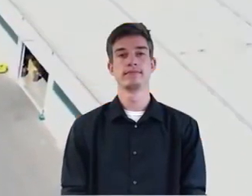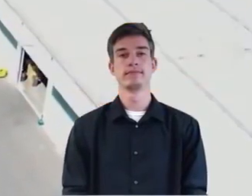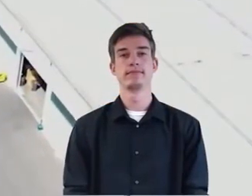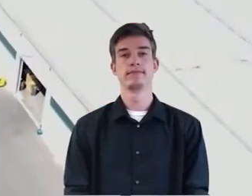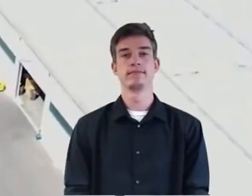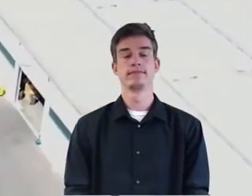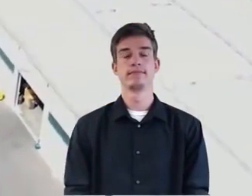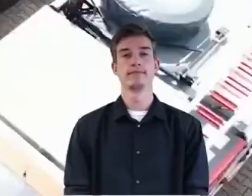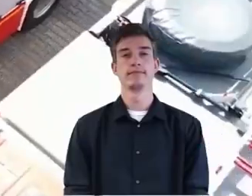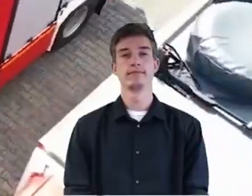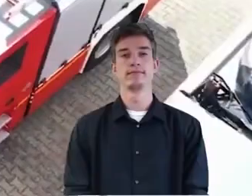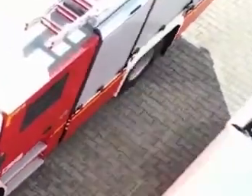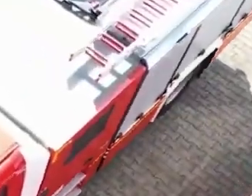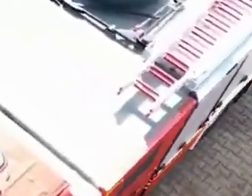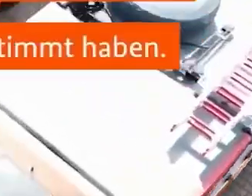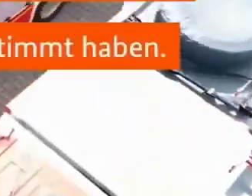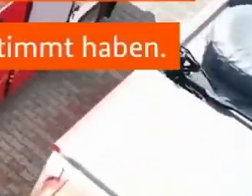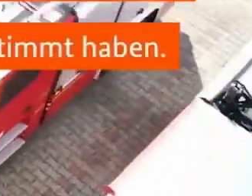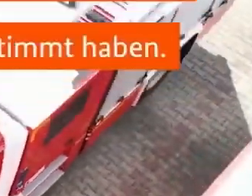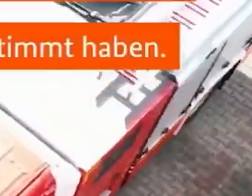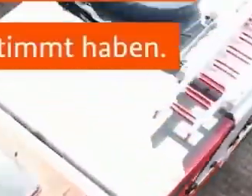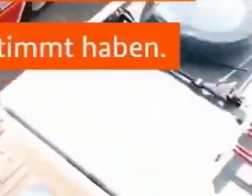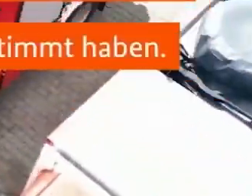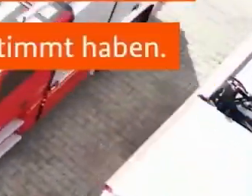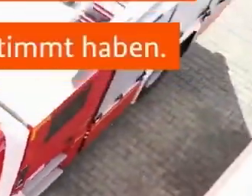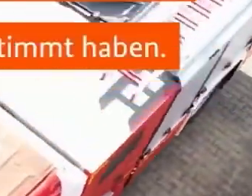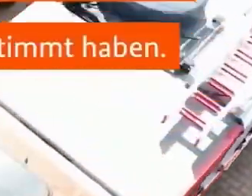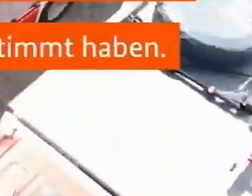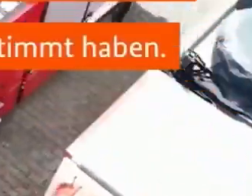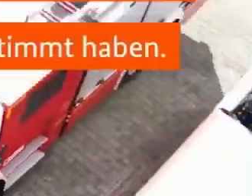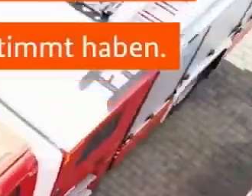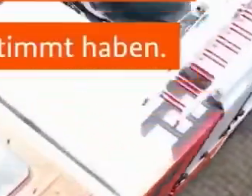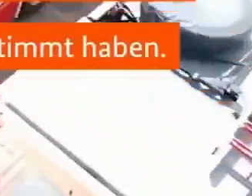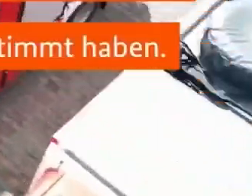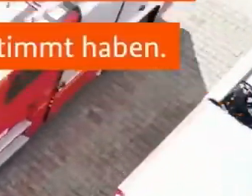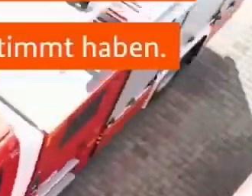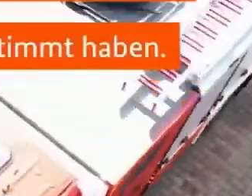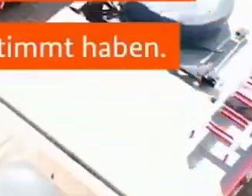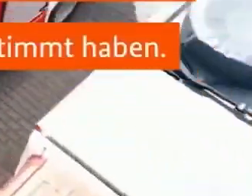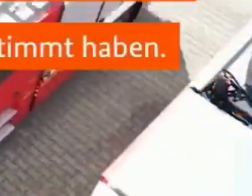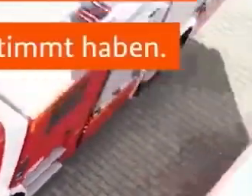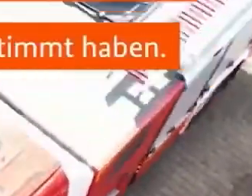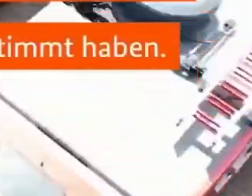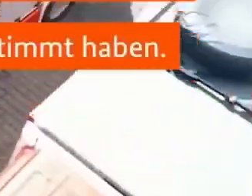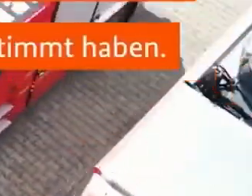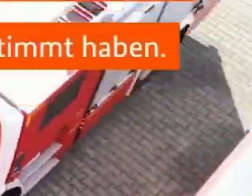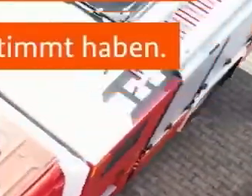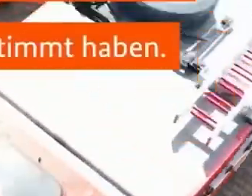Thank you.